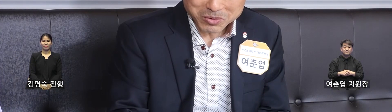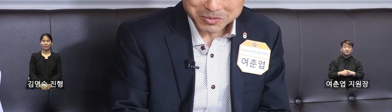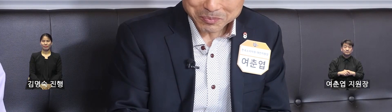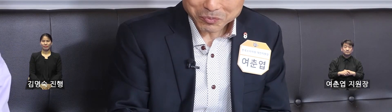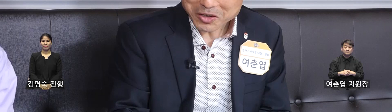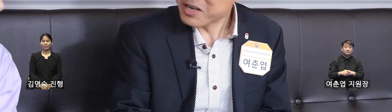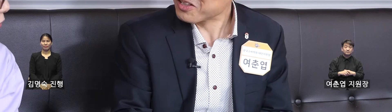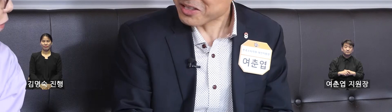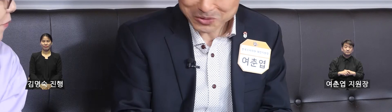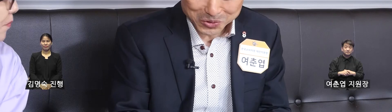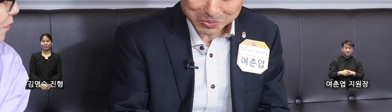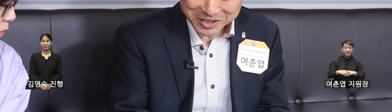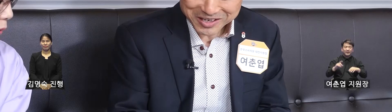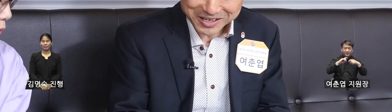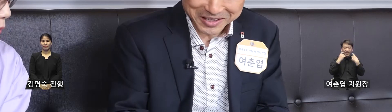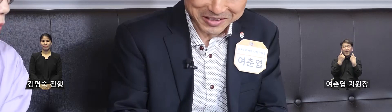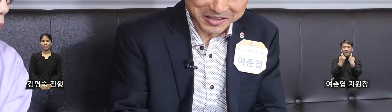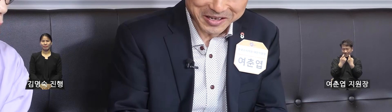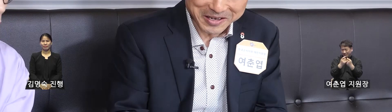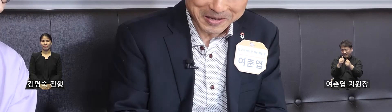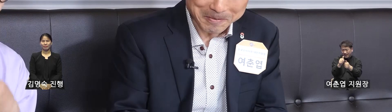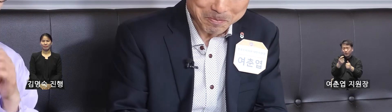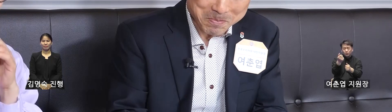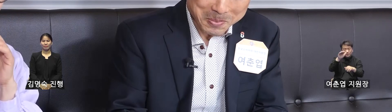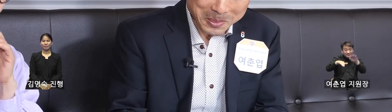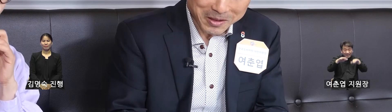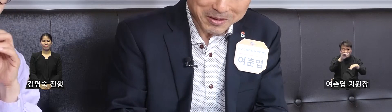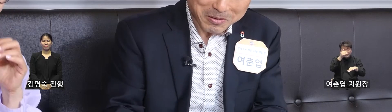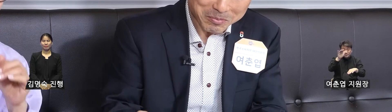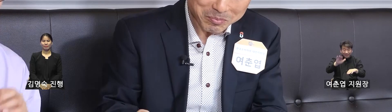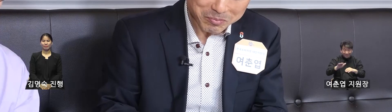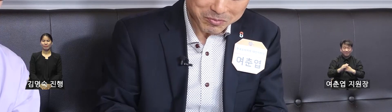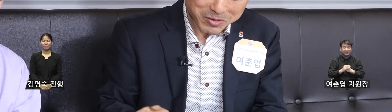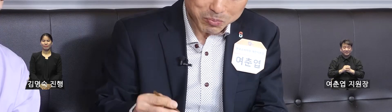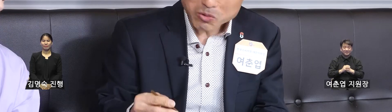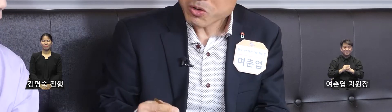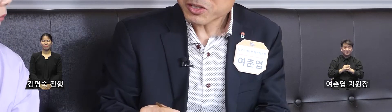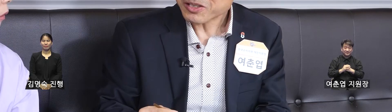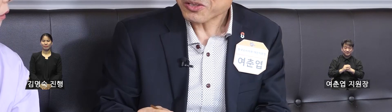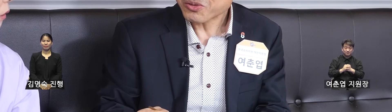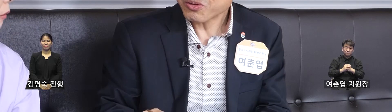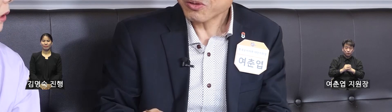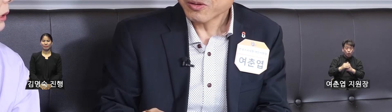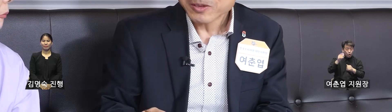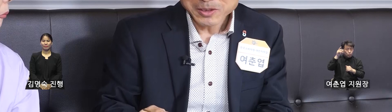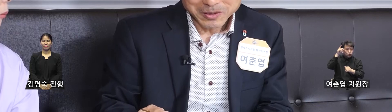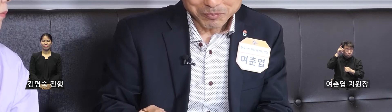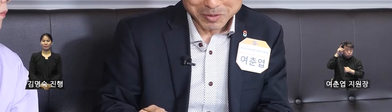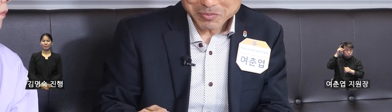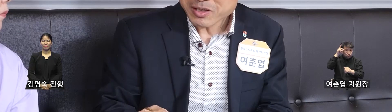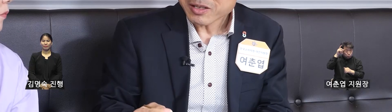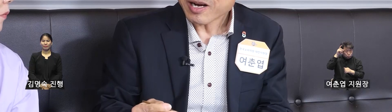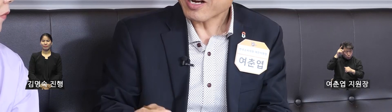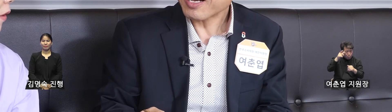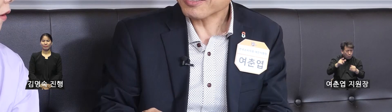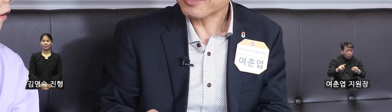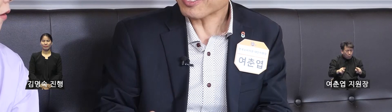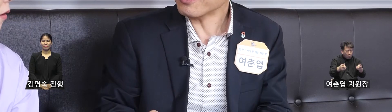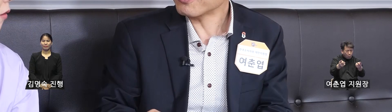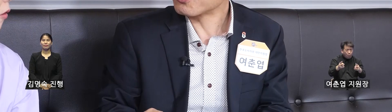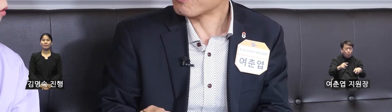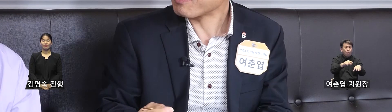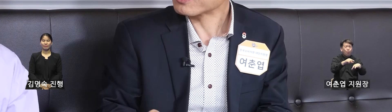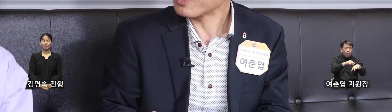아마 뭐 개인에 따라 조금 차이가 있겠는데 이 불고기 자체도 뭔가